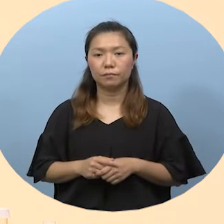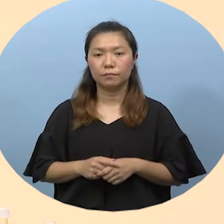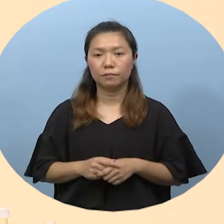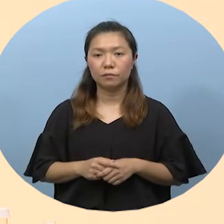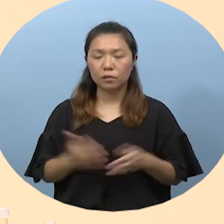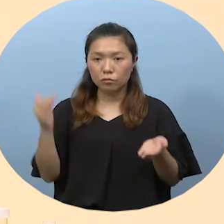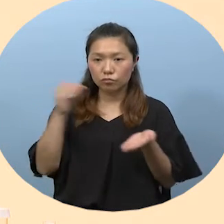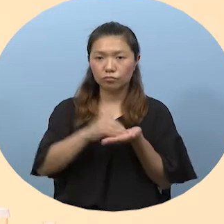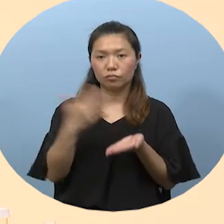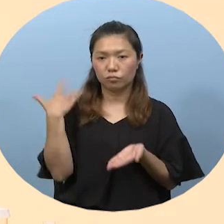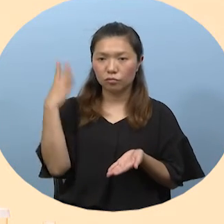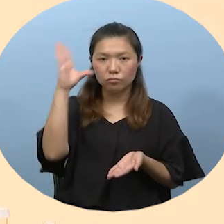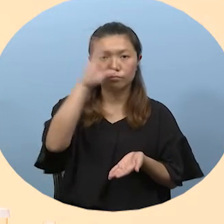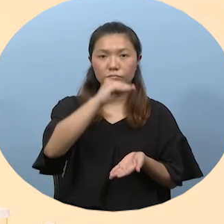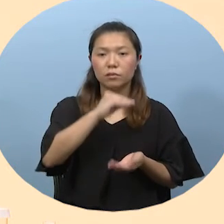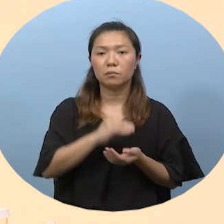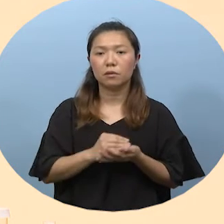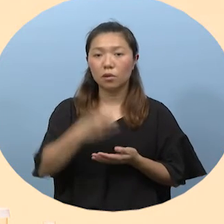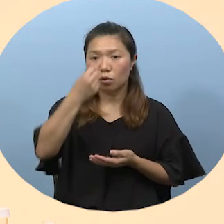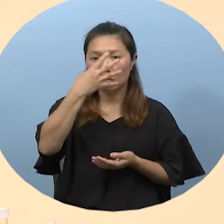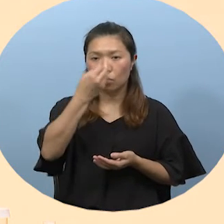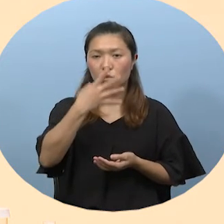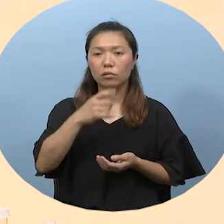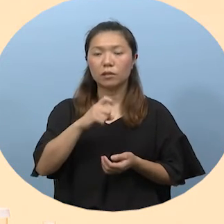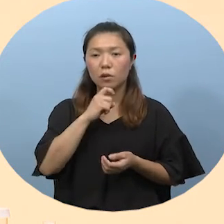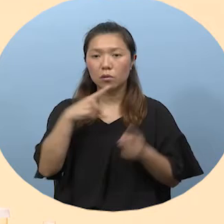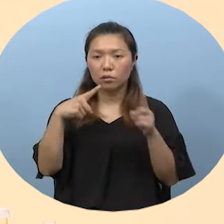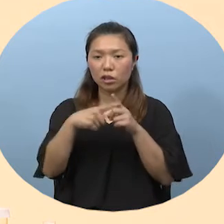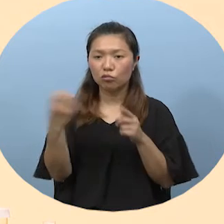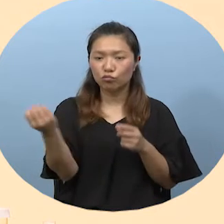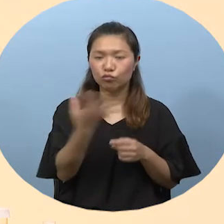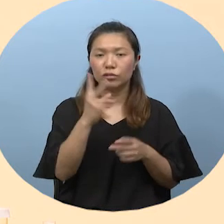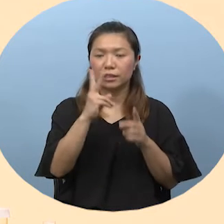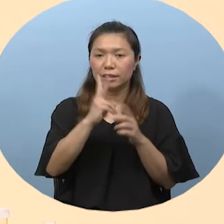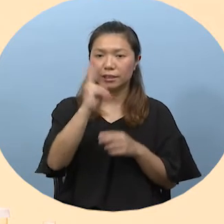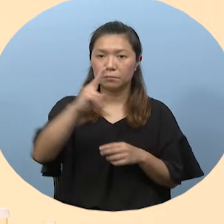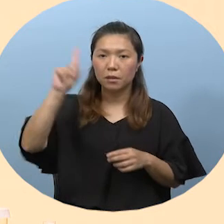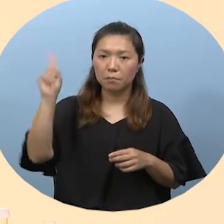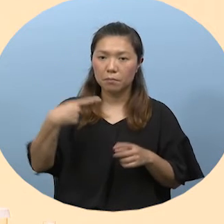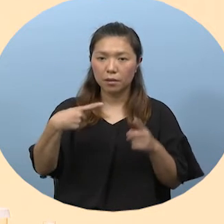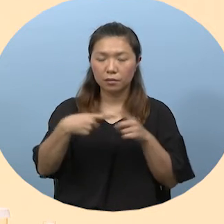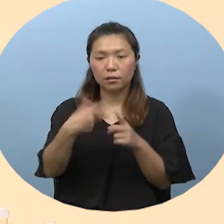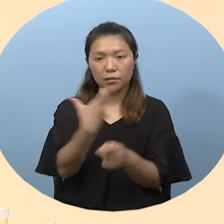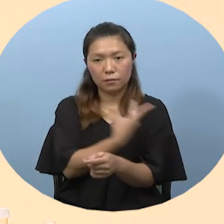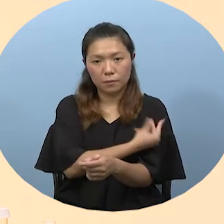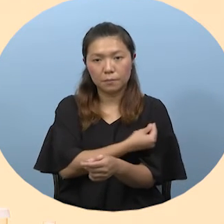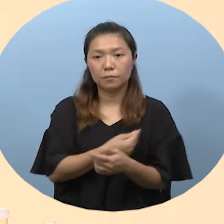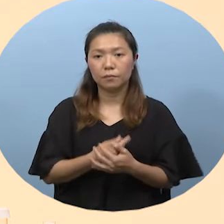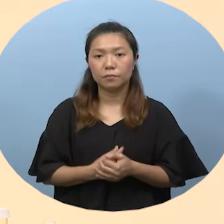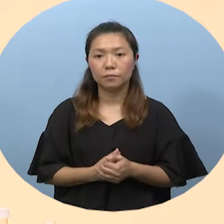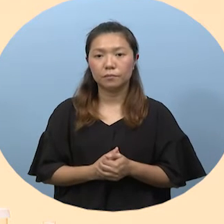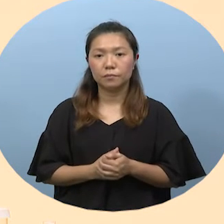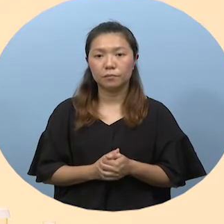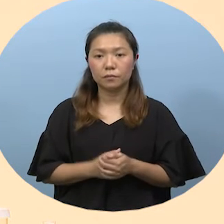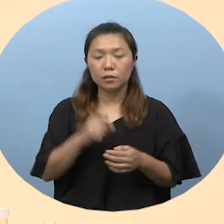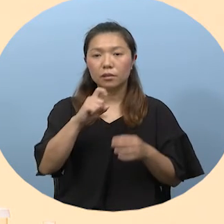香港一共咧係打咗200万劑嘅疫苗，咁啊接受咗第一劑嘅疫苗